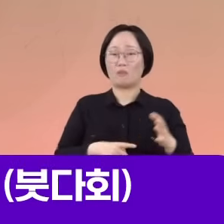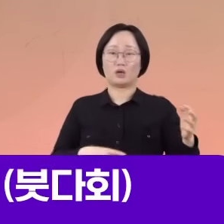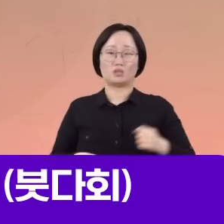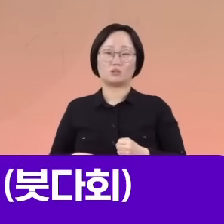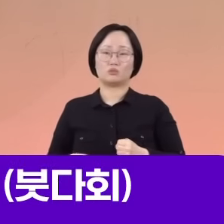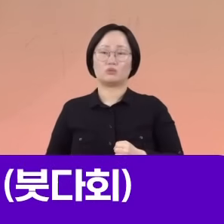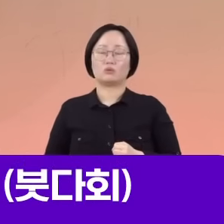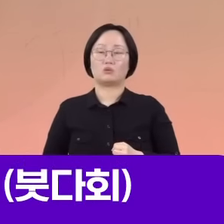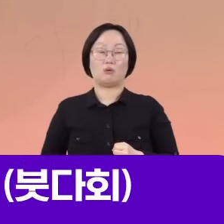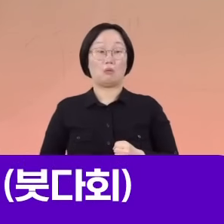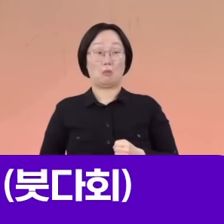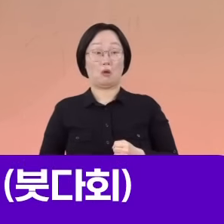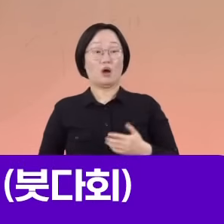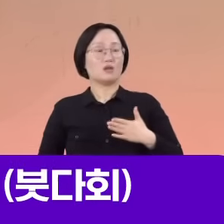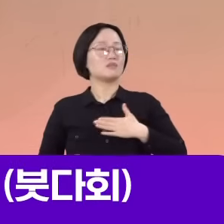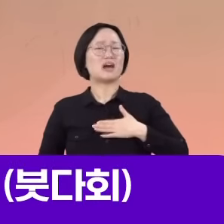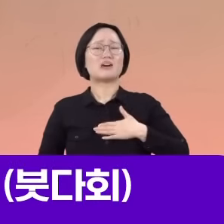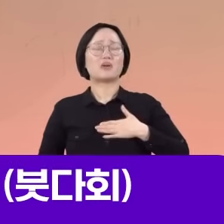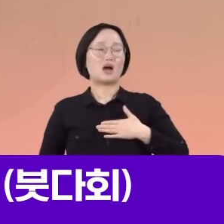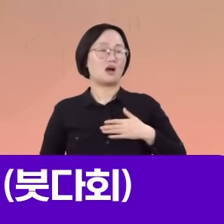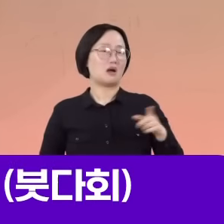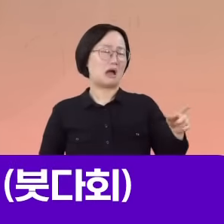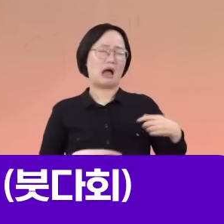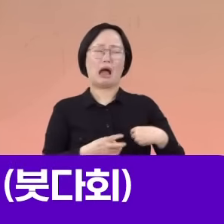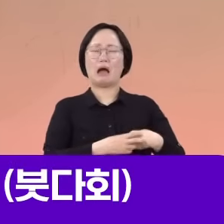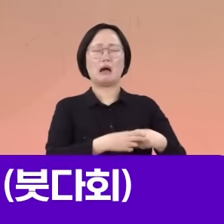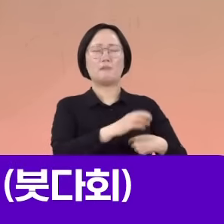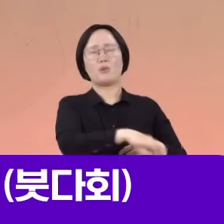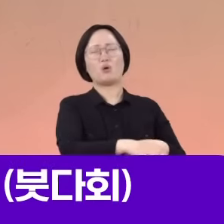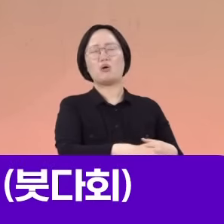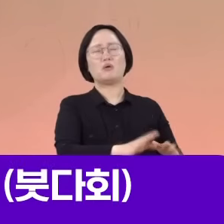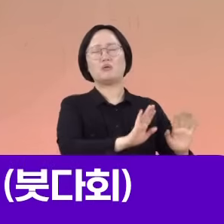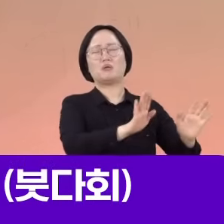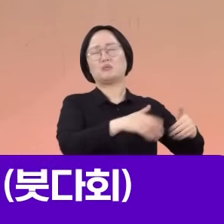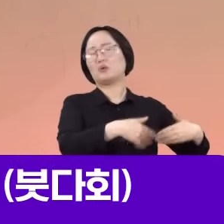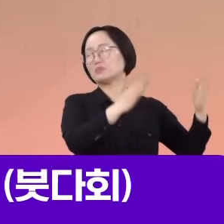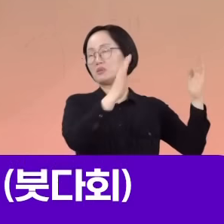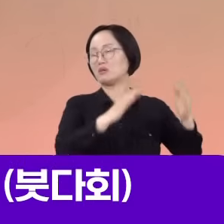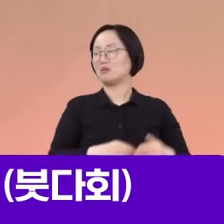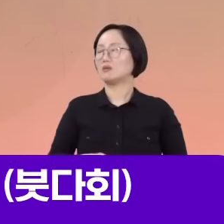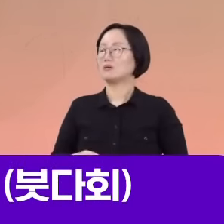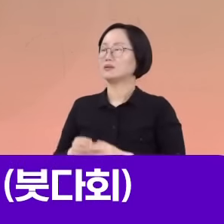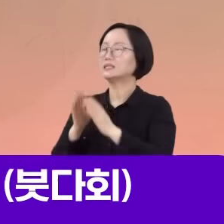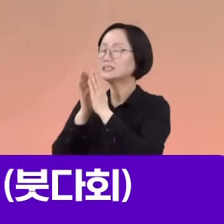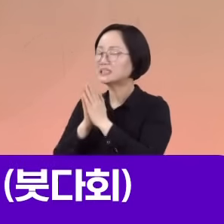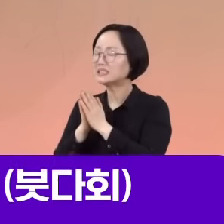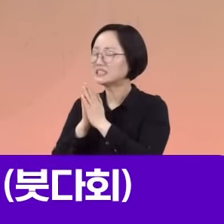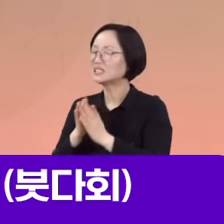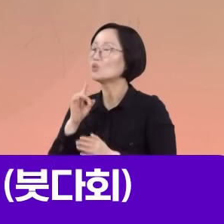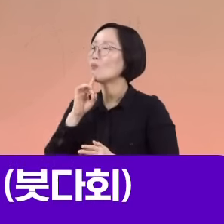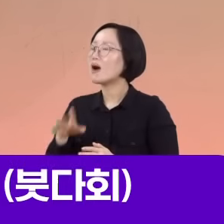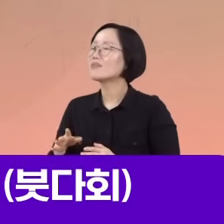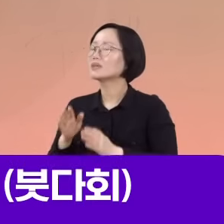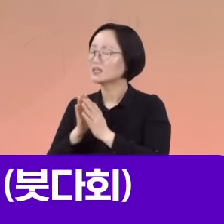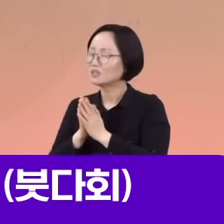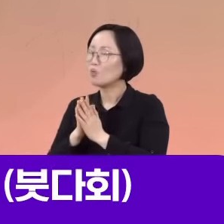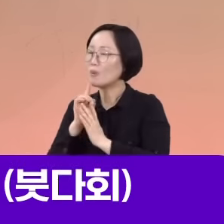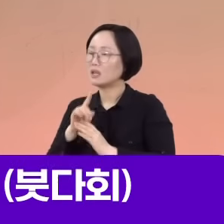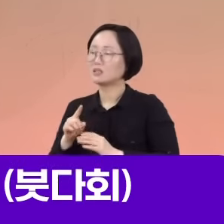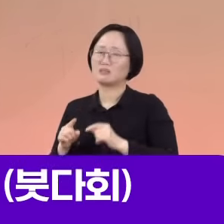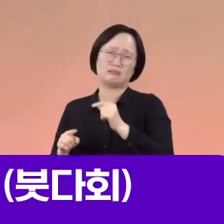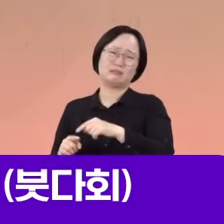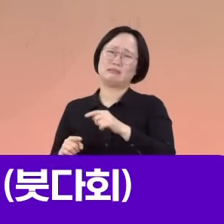병원 안 다니고 몸이 아프도록 기도해 가지고 몸이 나아야 되겠다 요런 거는 또 다른 극단입니다